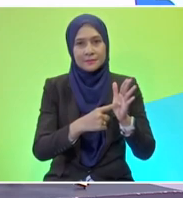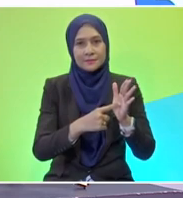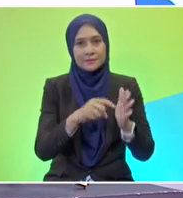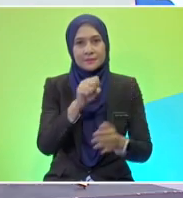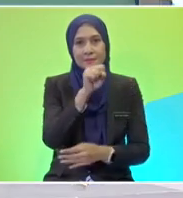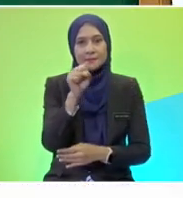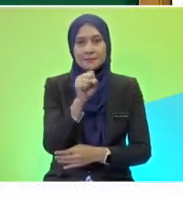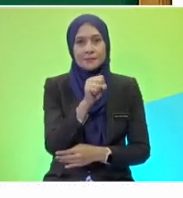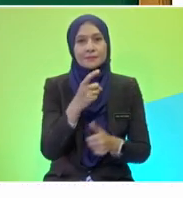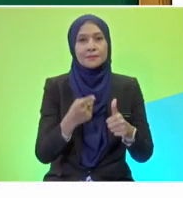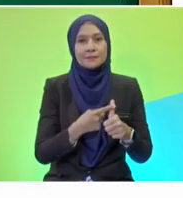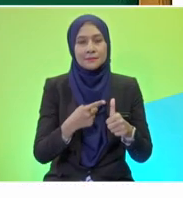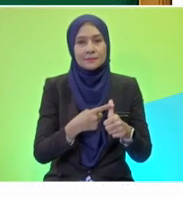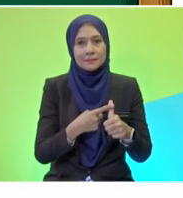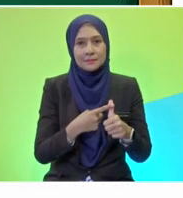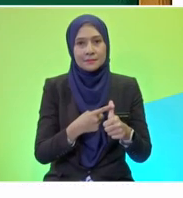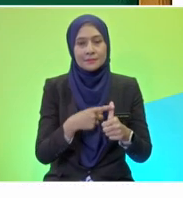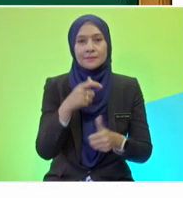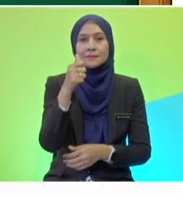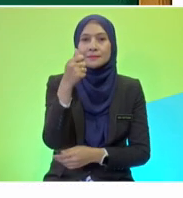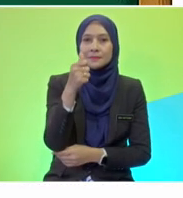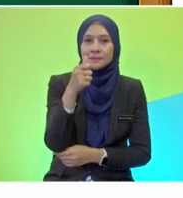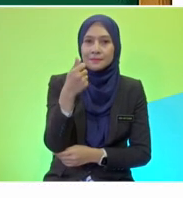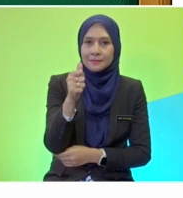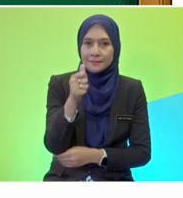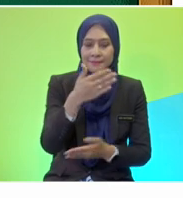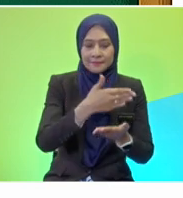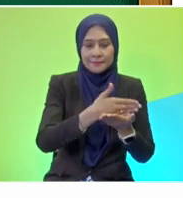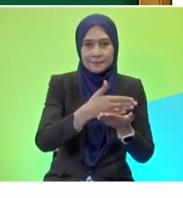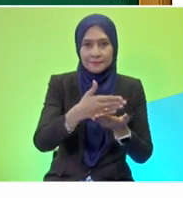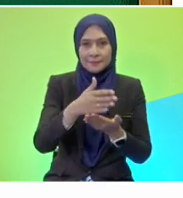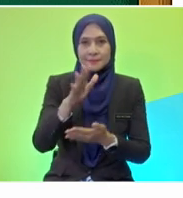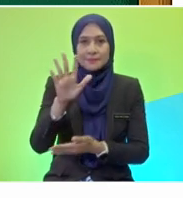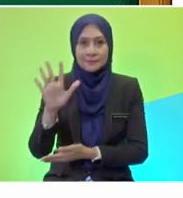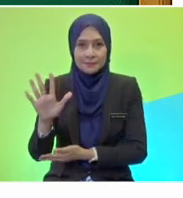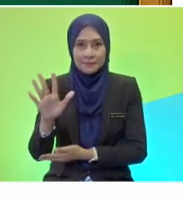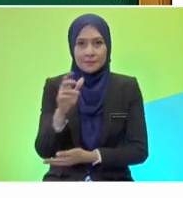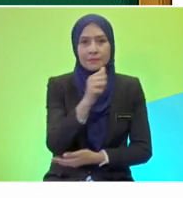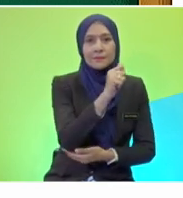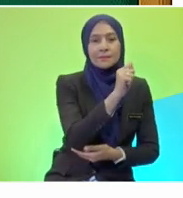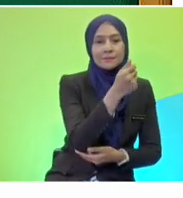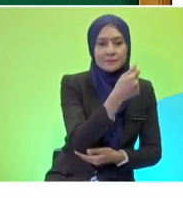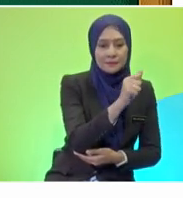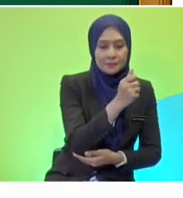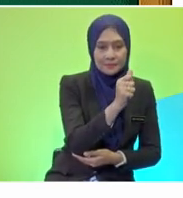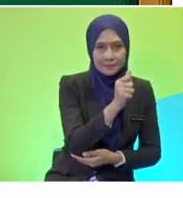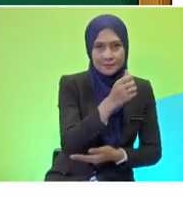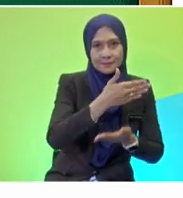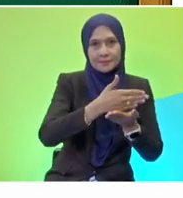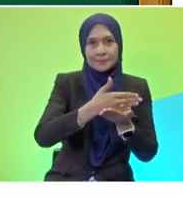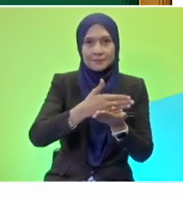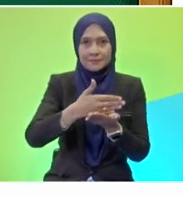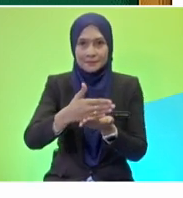yang pertama, 10 tolak 5. Apa dia Kak Fika?